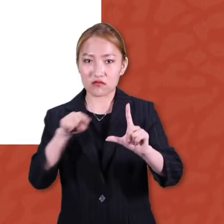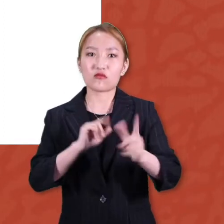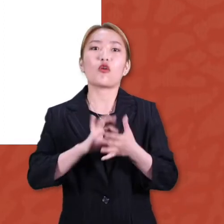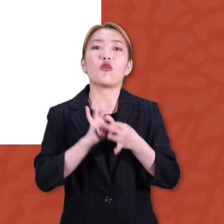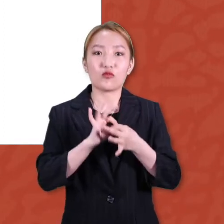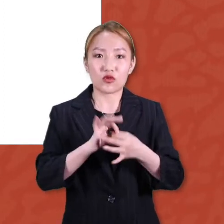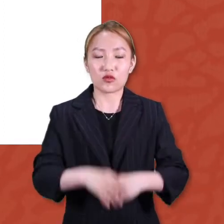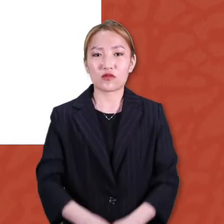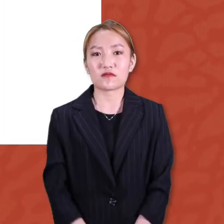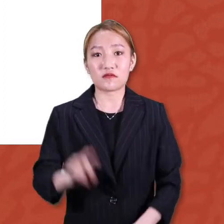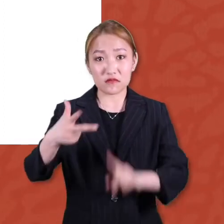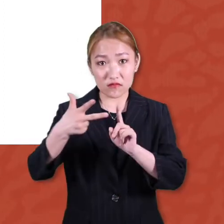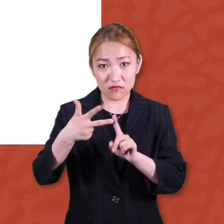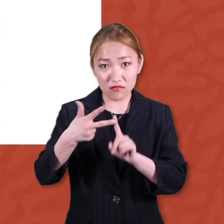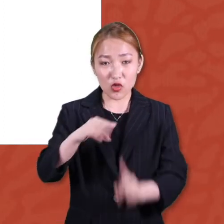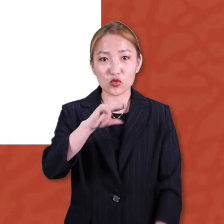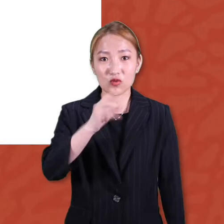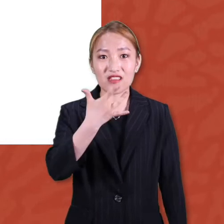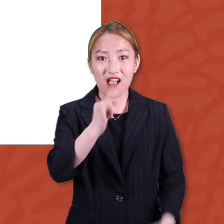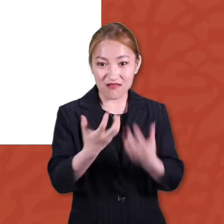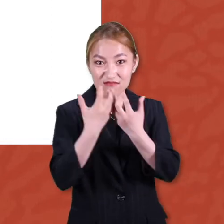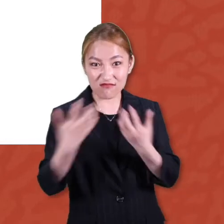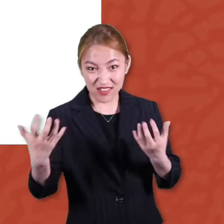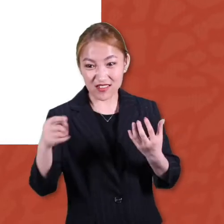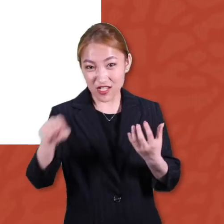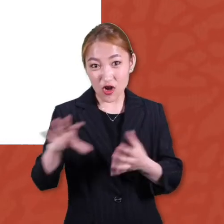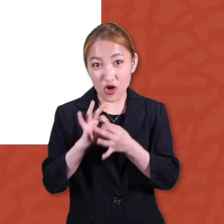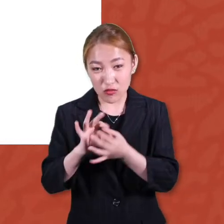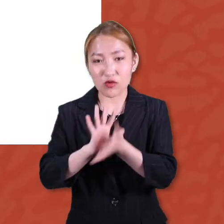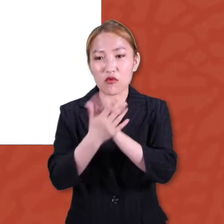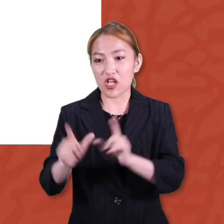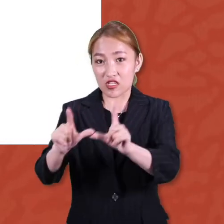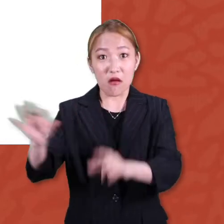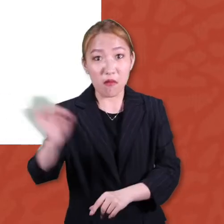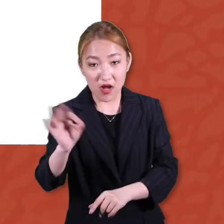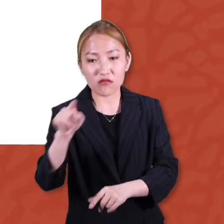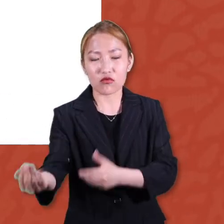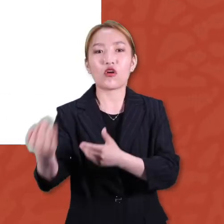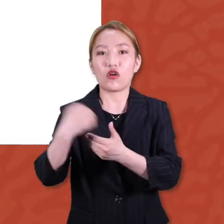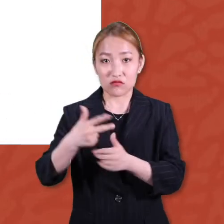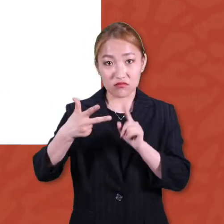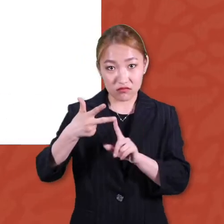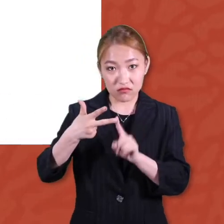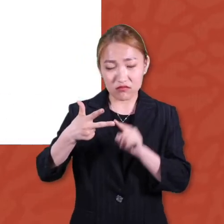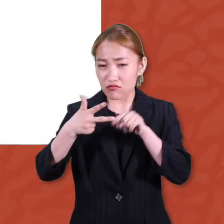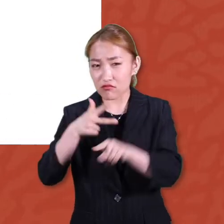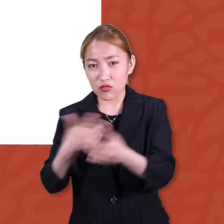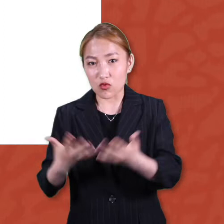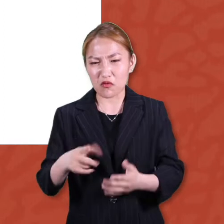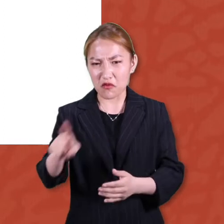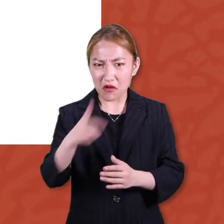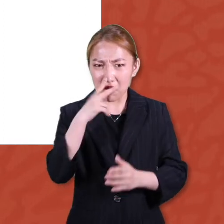Гурав дахь бүлэг нь тусгай хэрэгцээтэй боловч тусгай боловсролын гэрчилгээгүй сурагчид хамарна. Үүнд онцгой